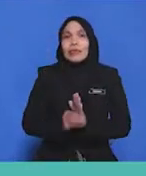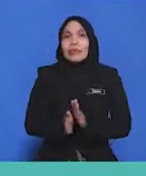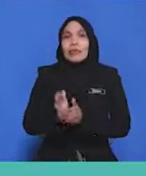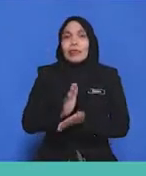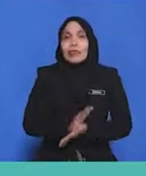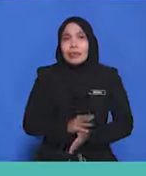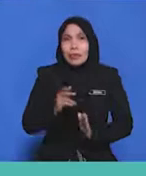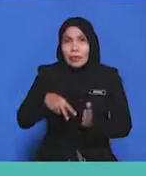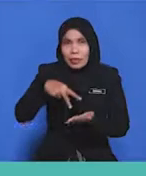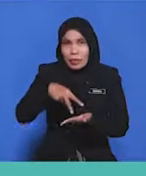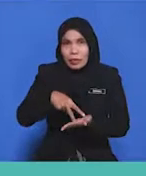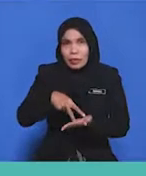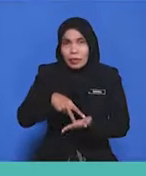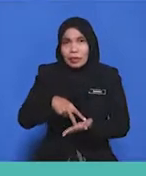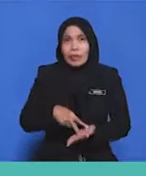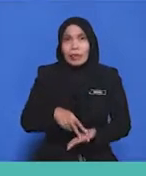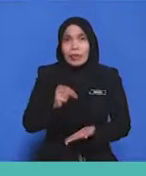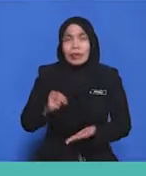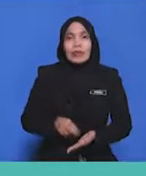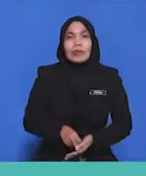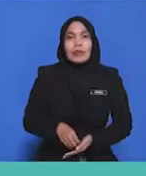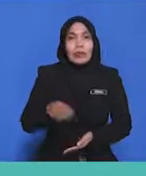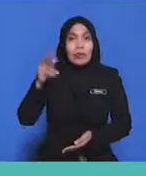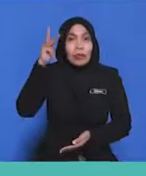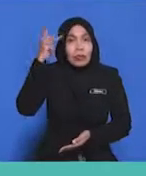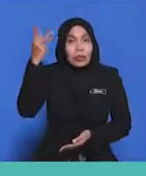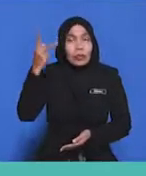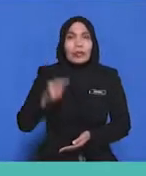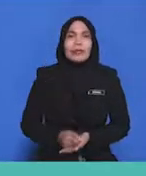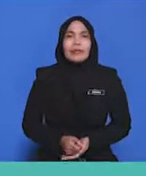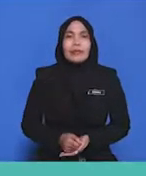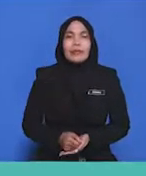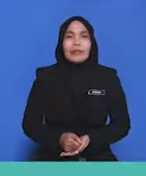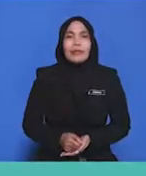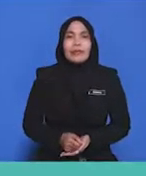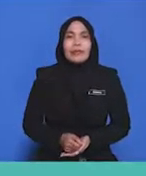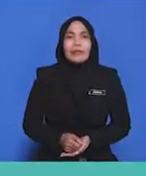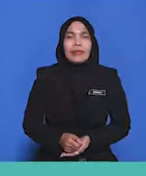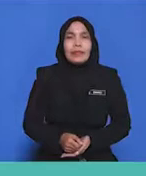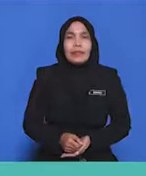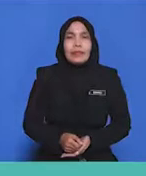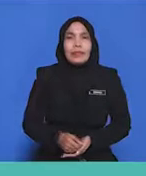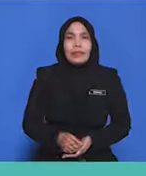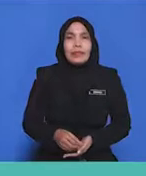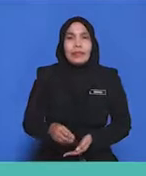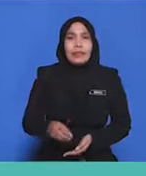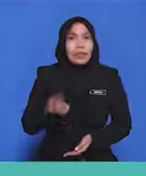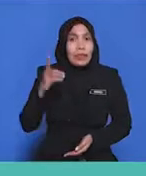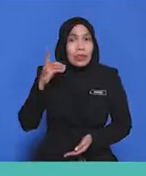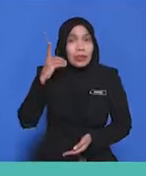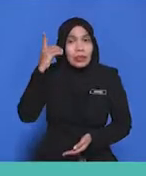konsep. Semakin dewasa, manusia mempelajari lebih banyak hasil dari interaksi